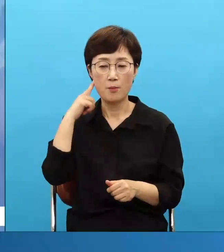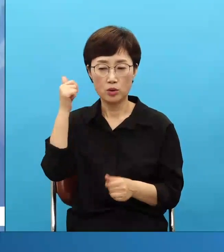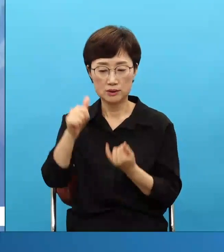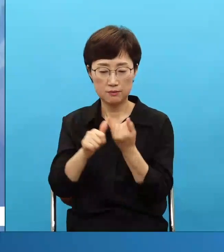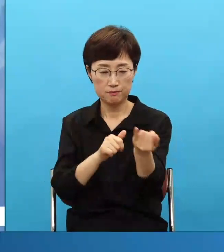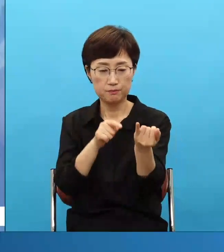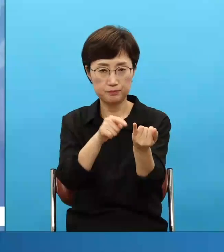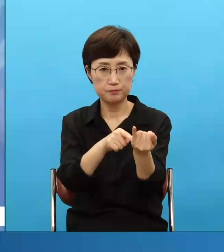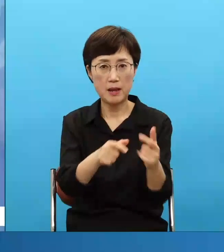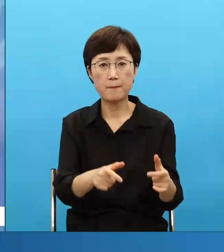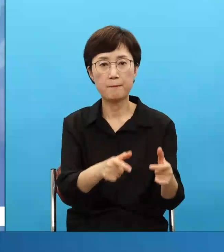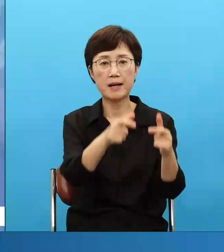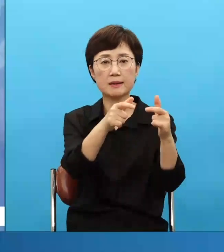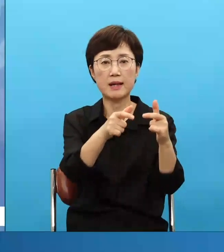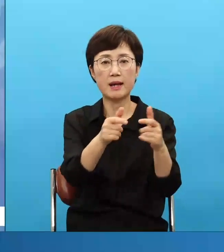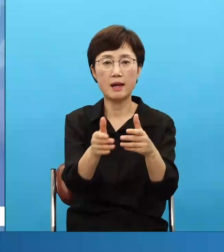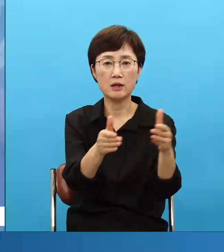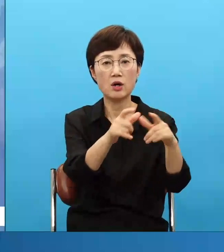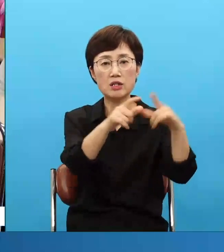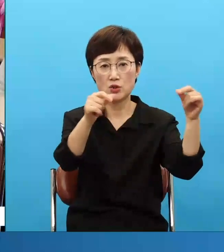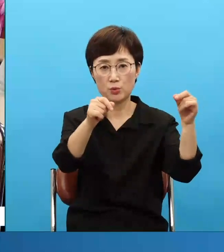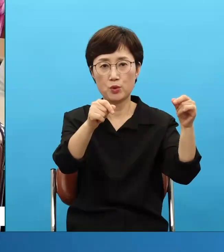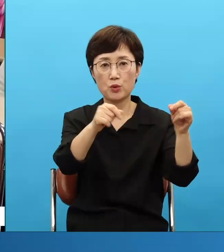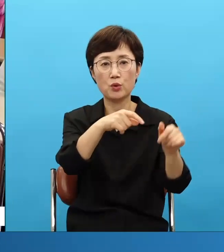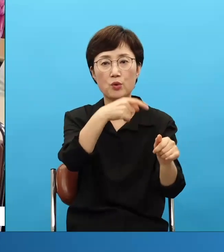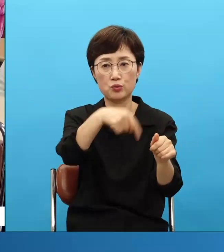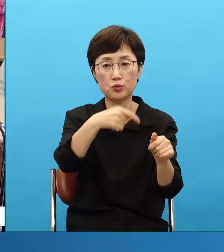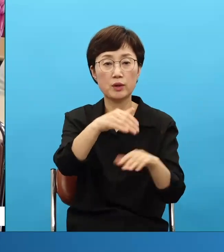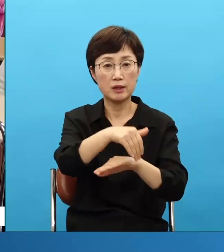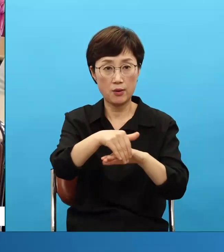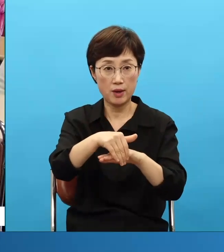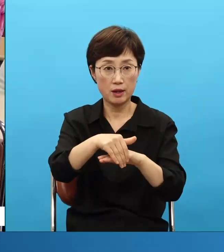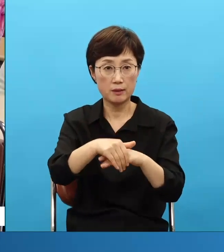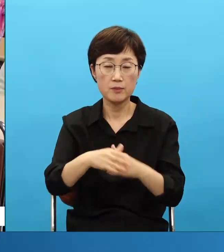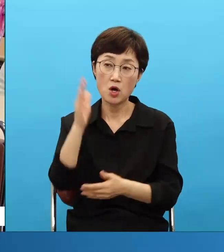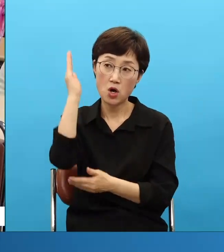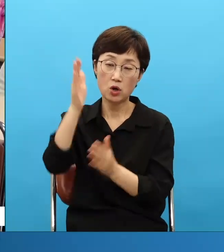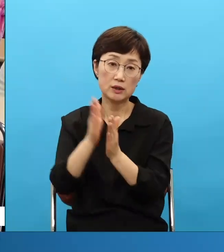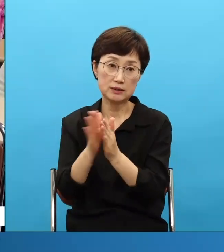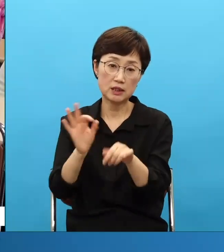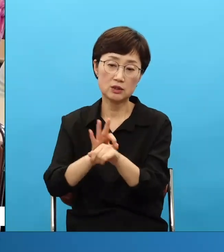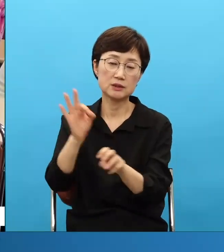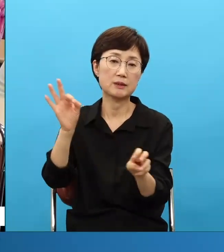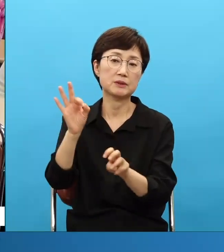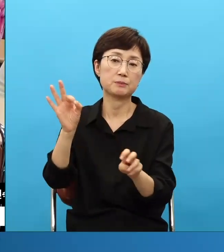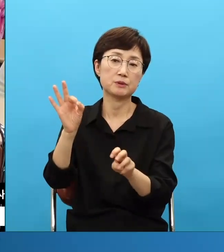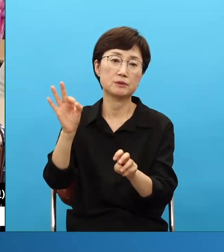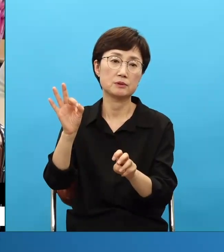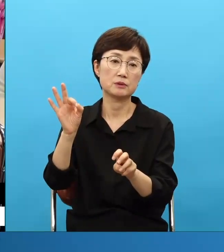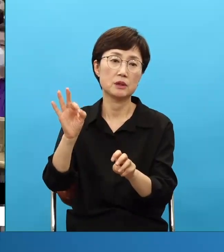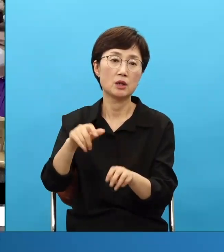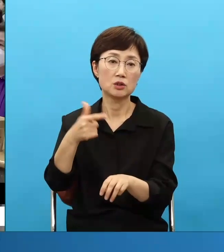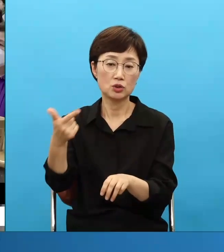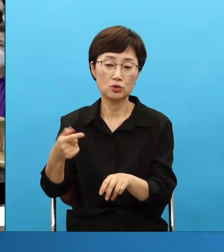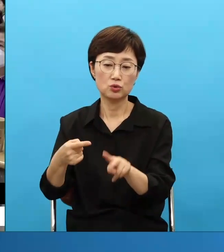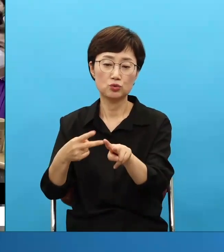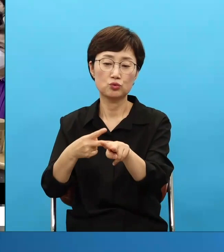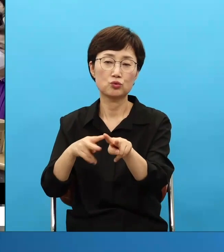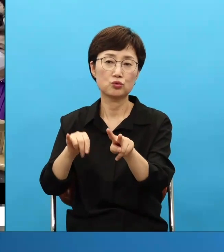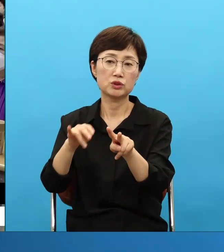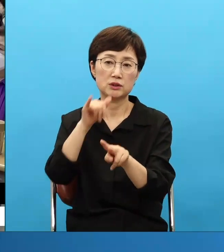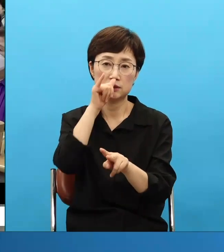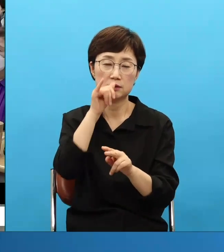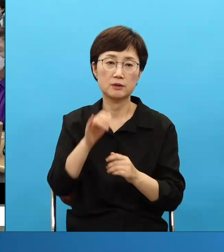여정, 이정표란 주제로 열립니다. 류광수 목사의 메시지는 오전 10시 30분에 1강, 오후 2시에